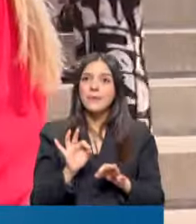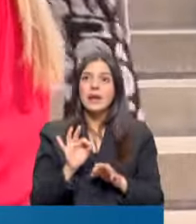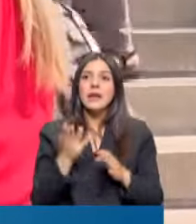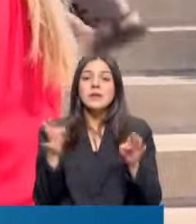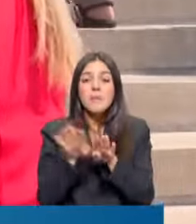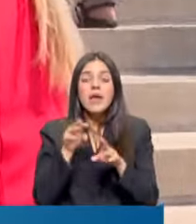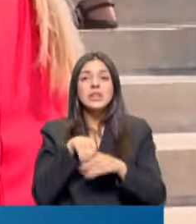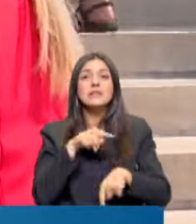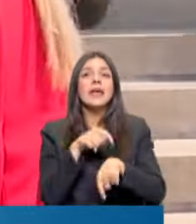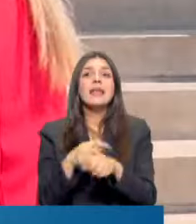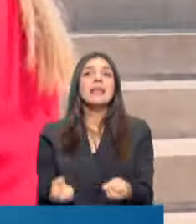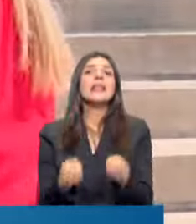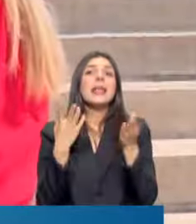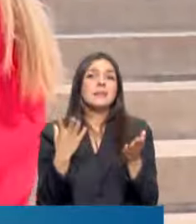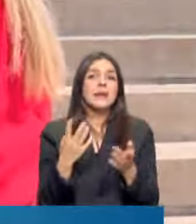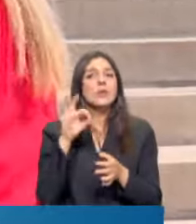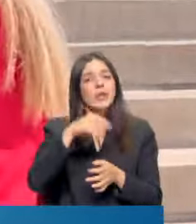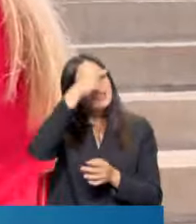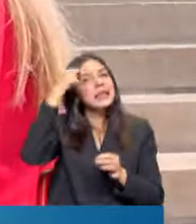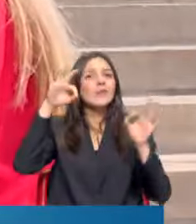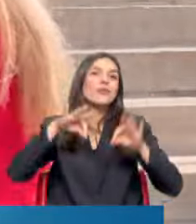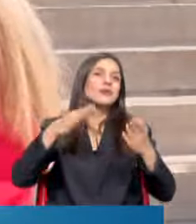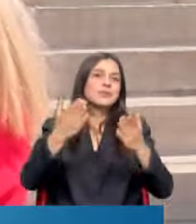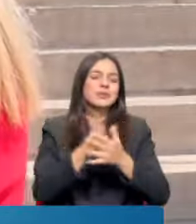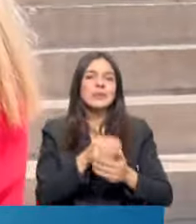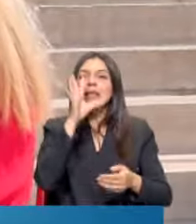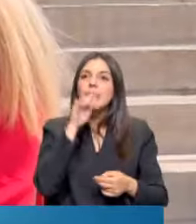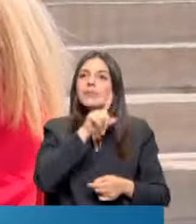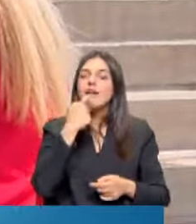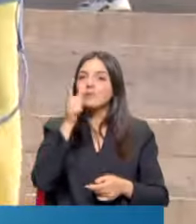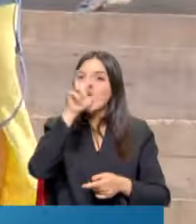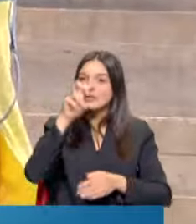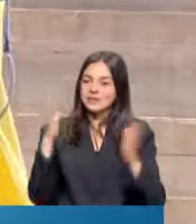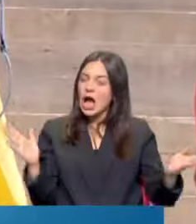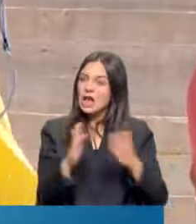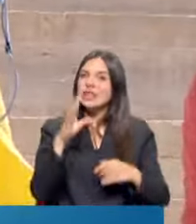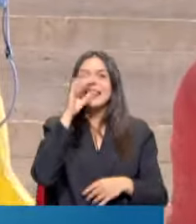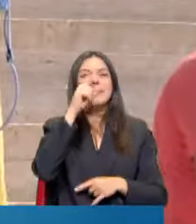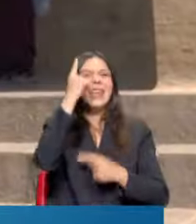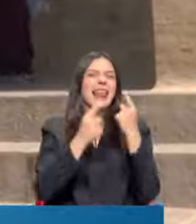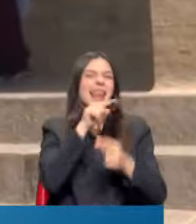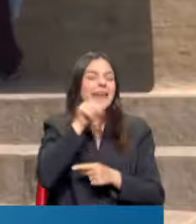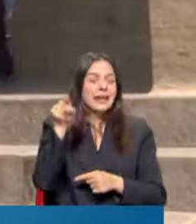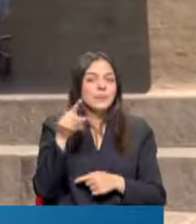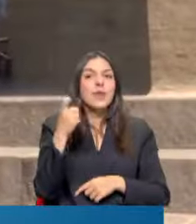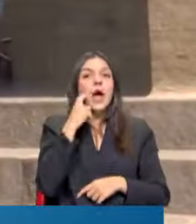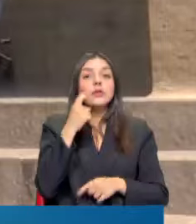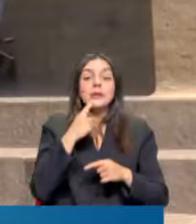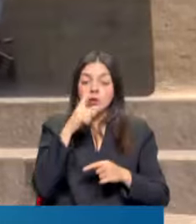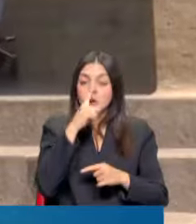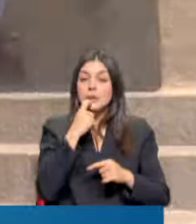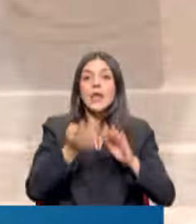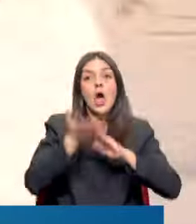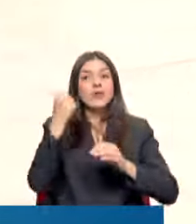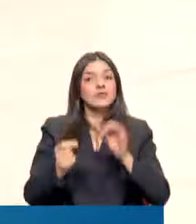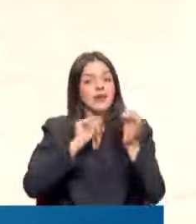kapandığı için yetişemezdik. Nasip bugünmüş. Kimi 18. yaşını karşıladı Anıtkabir'de, kimi ilklerini. Atatürk'ün bir asır önce yaktığı ve